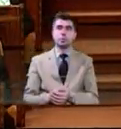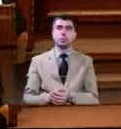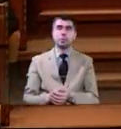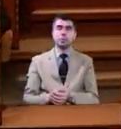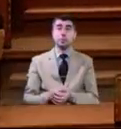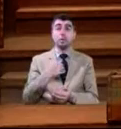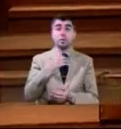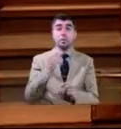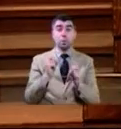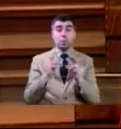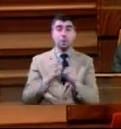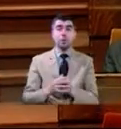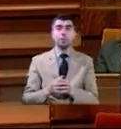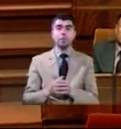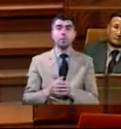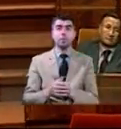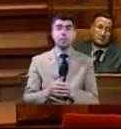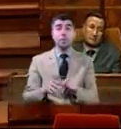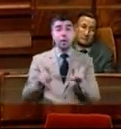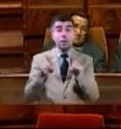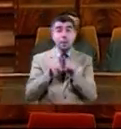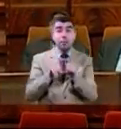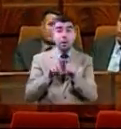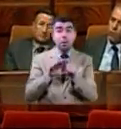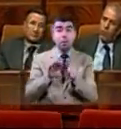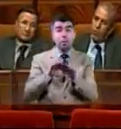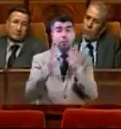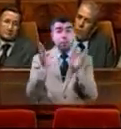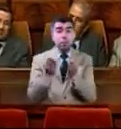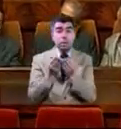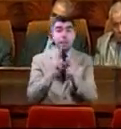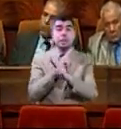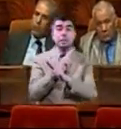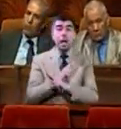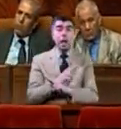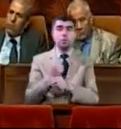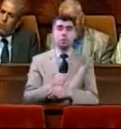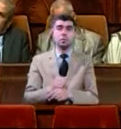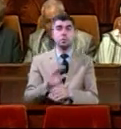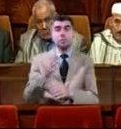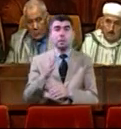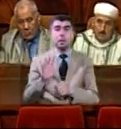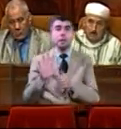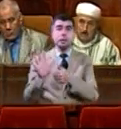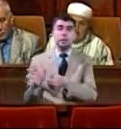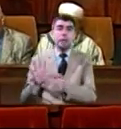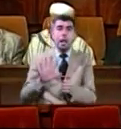خصوصا انه المعدل ديال ديال ديال ديال التقاعد في هذا 6000